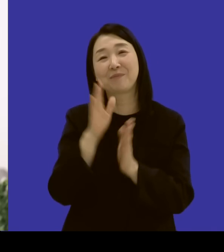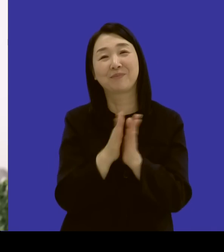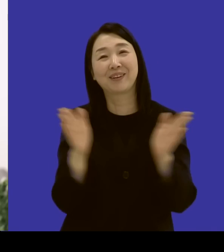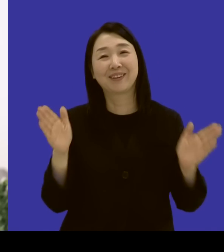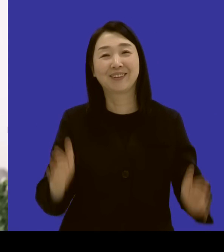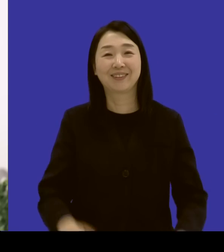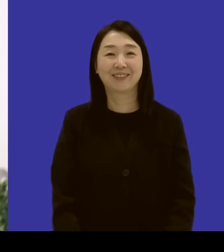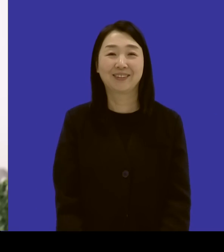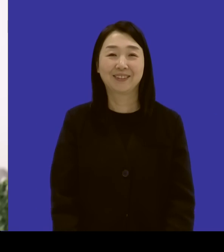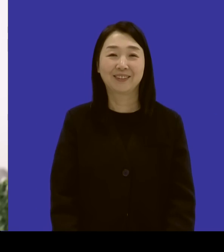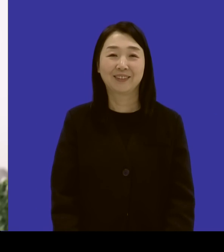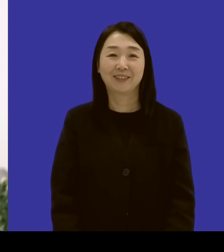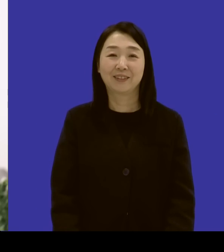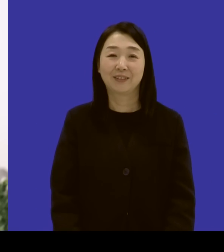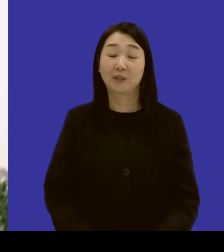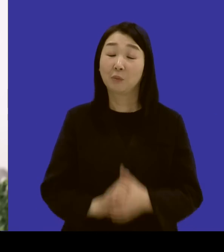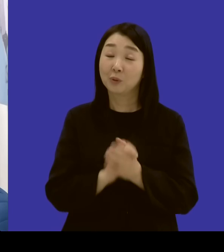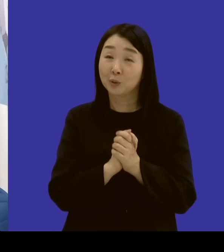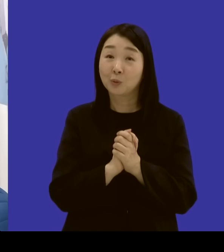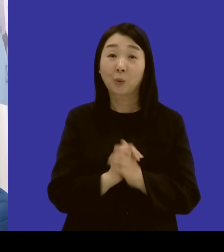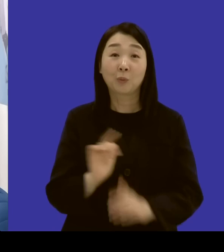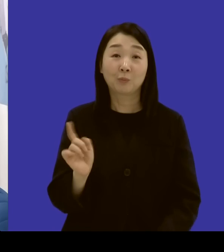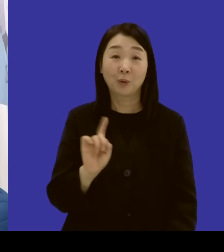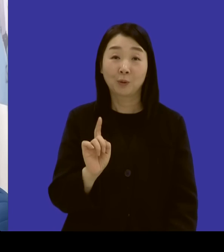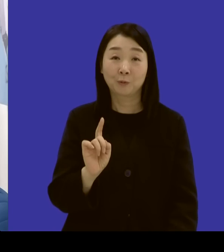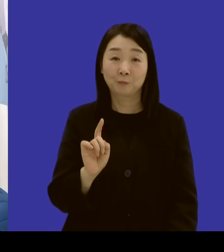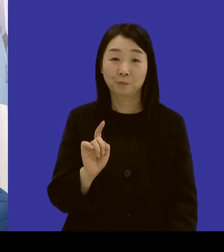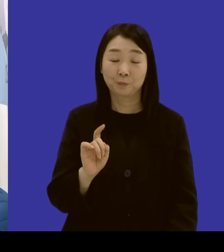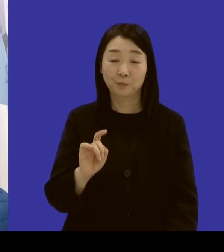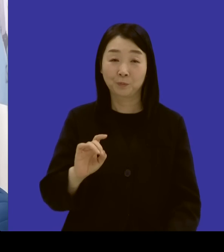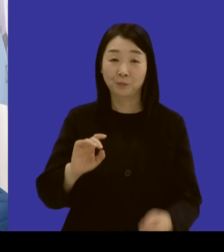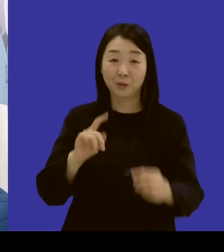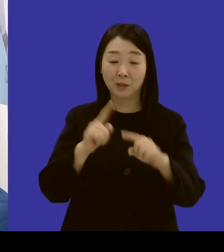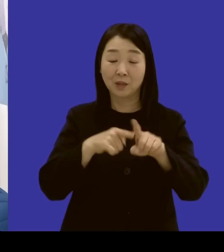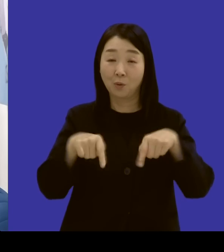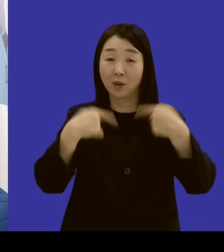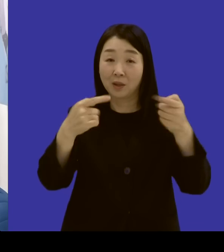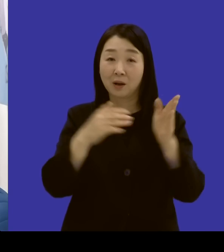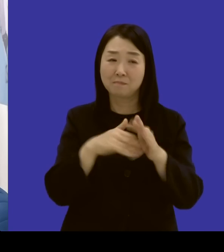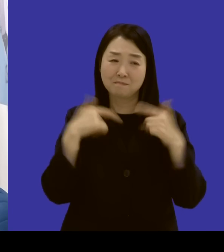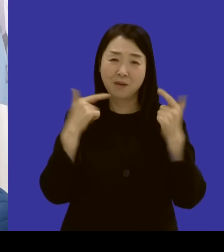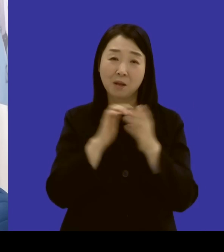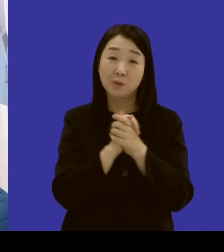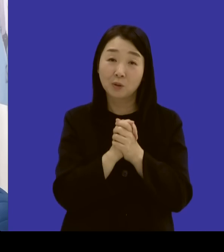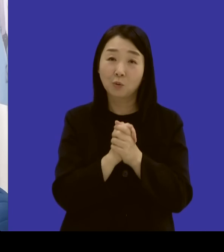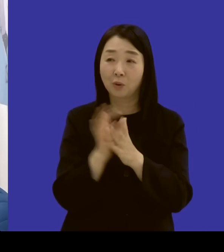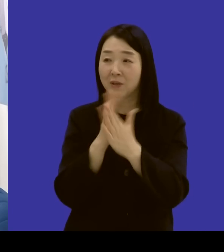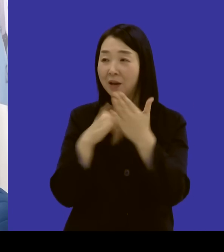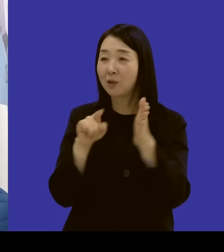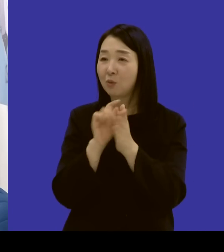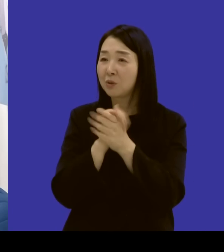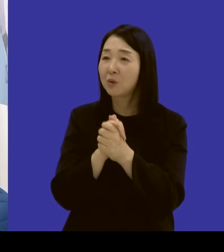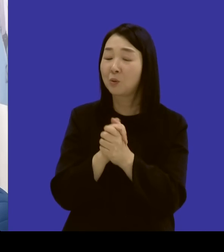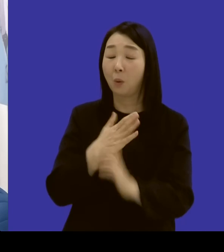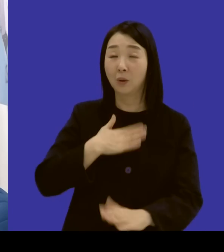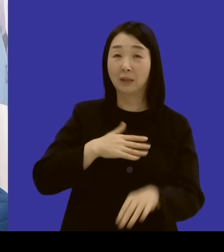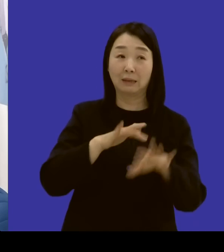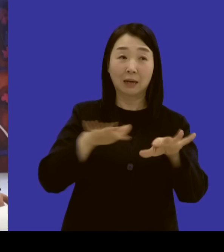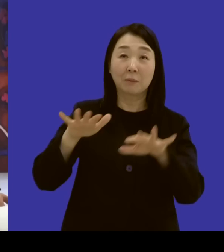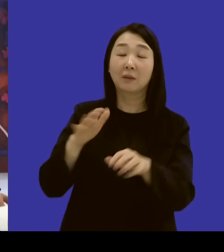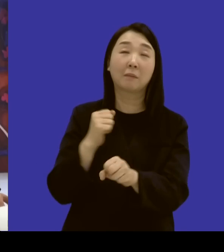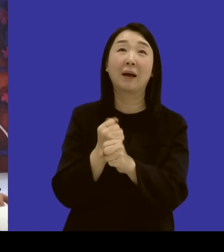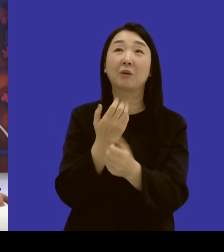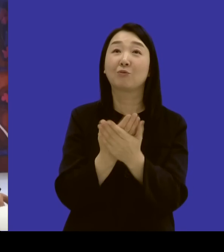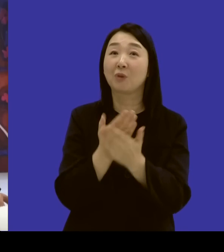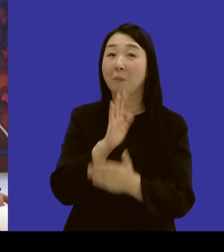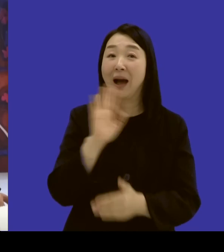저한테는. 그래서 기도를 네, 했는데. 그래서 기도를 콩쿠르를 나가서 그냥 매일매일 기도를 하면서 이 가정을 위해서 기도를 하는 거예요. 저 잘 치게 해주세요가